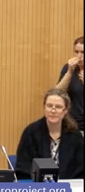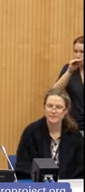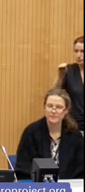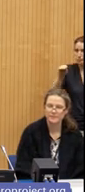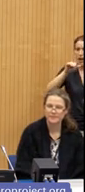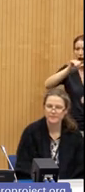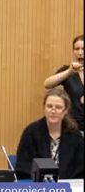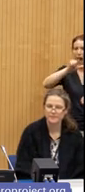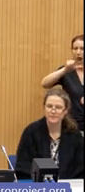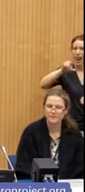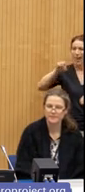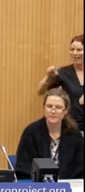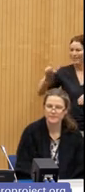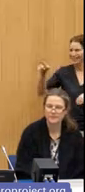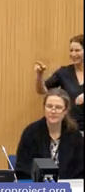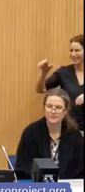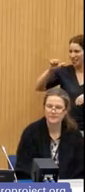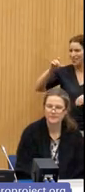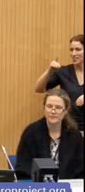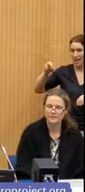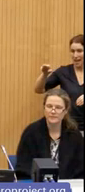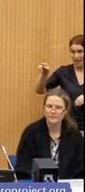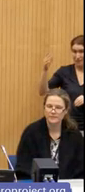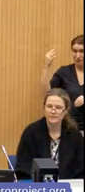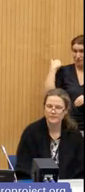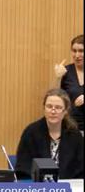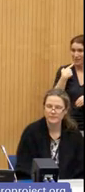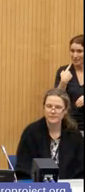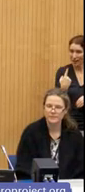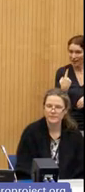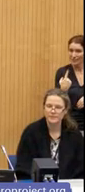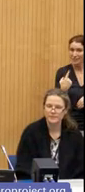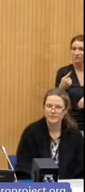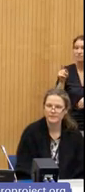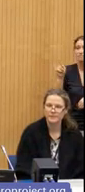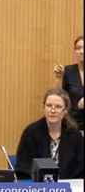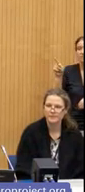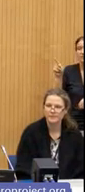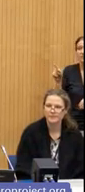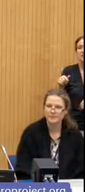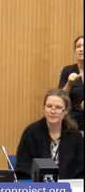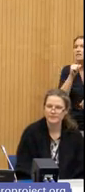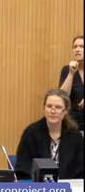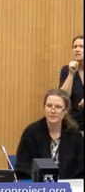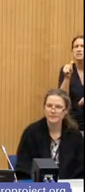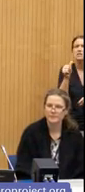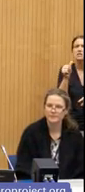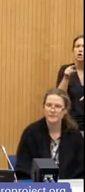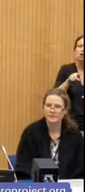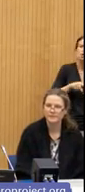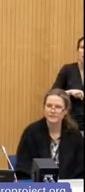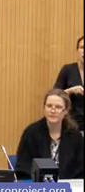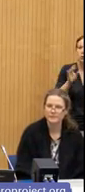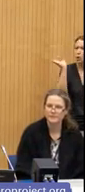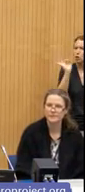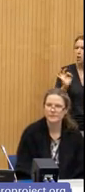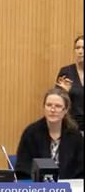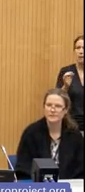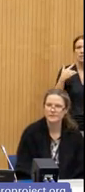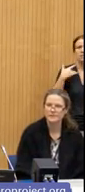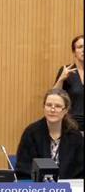Alexander Finke hat gesagt, dass es ist nicht schlecht oder schlimm, eine Behinderung